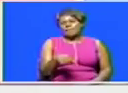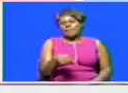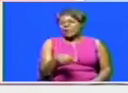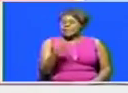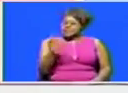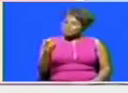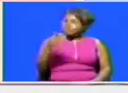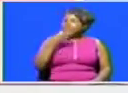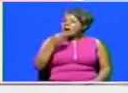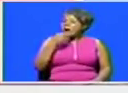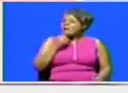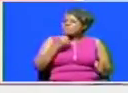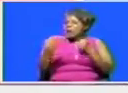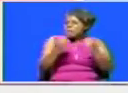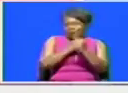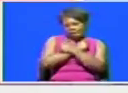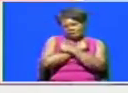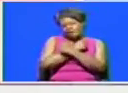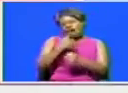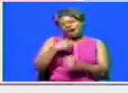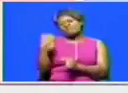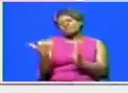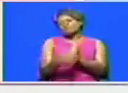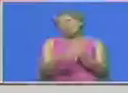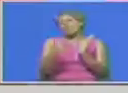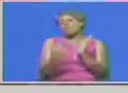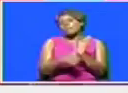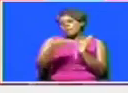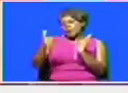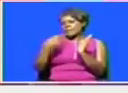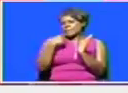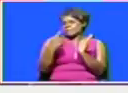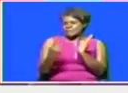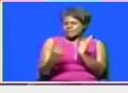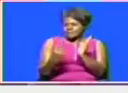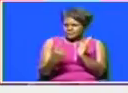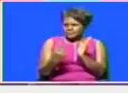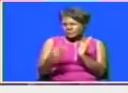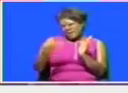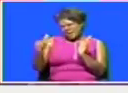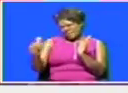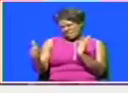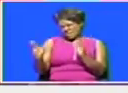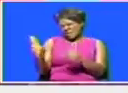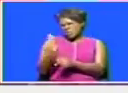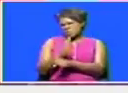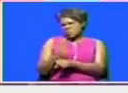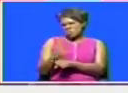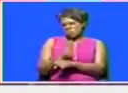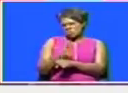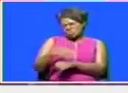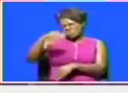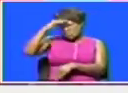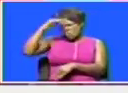kama wewe ni mwanaume wa fujo uko na kasoro, iko shida na wewe. Kuna wale ambao wanasema kwamba kuna wengine ambao wanatumia pombe